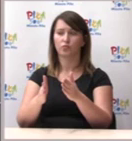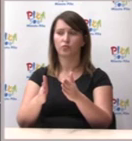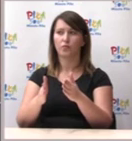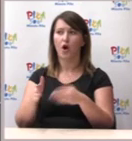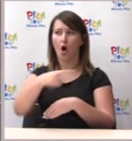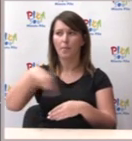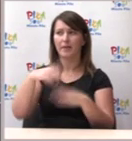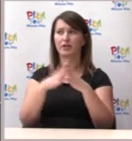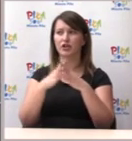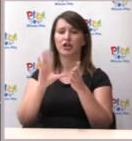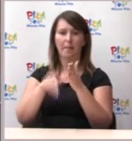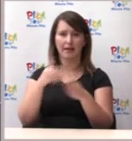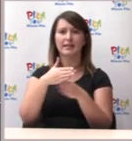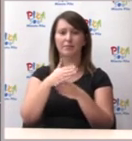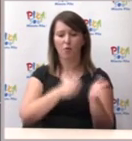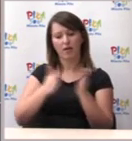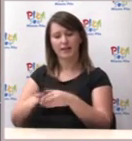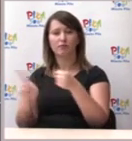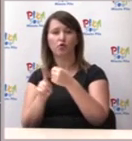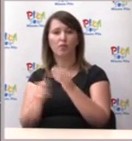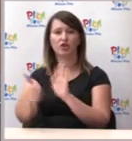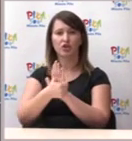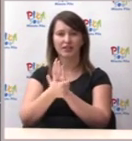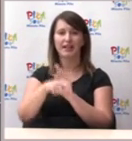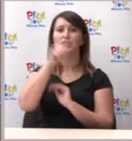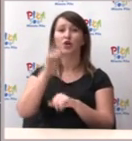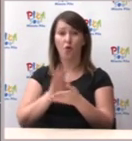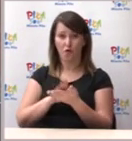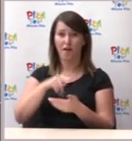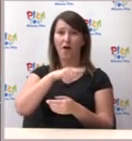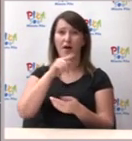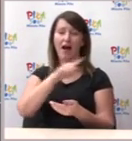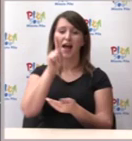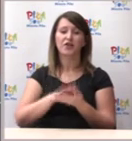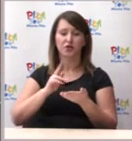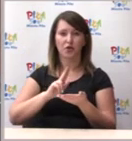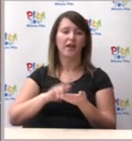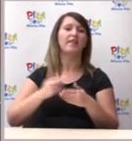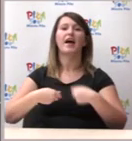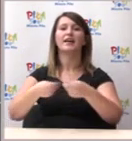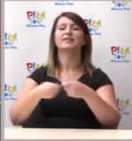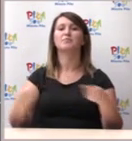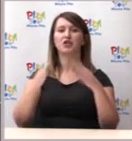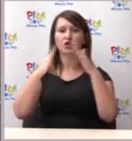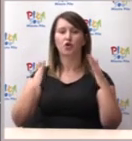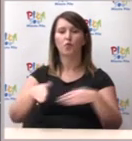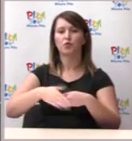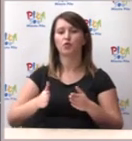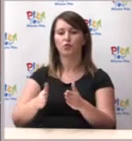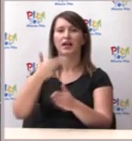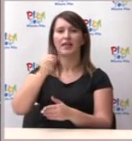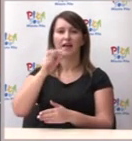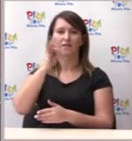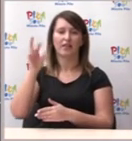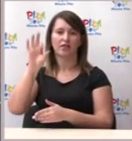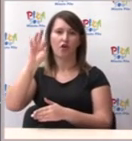miasta Piły. W punkcie 16 uchwała w sprawie wyrażenia zgody na sprzedaż w drodze przetargu nieruchomości położonych przy ulicy Naftowej w